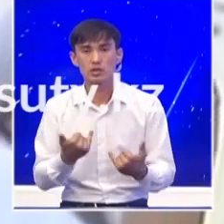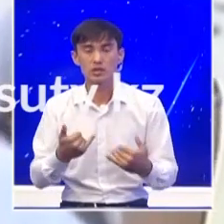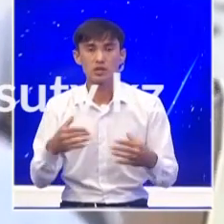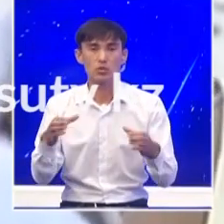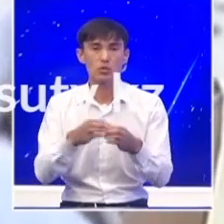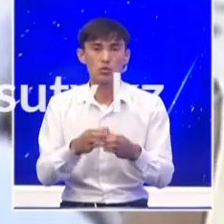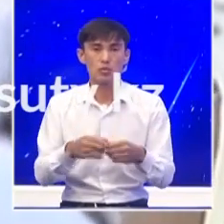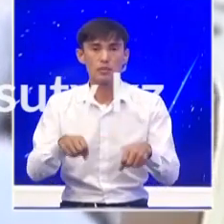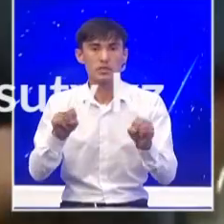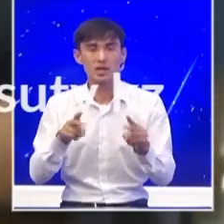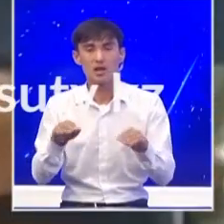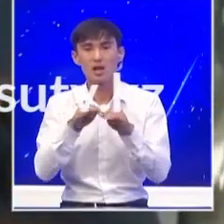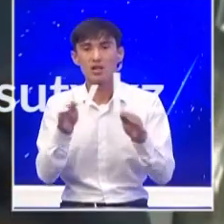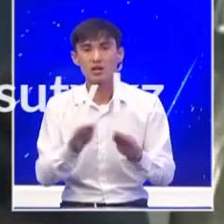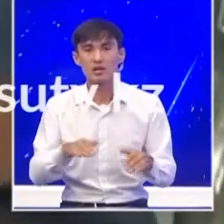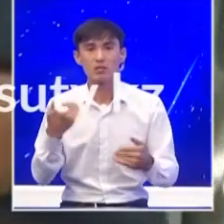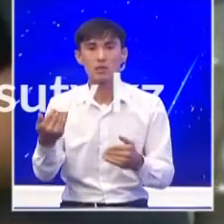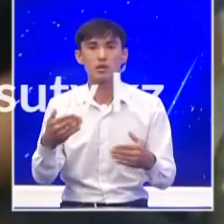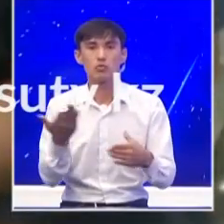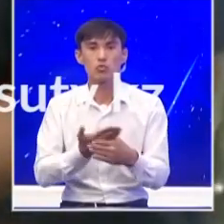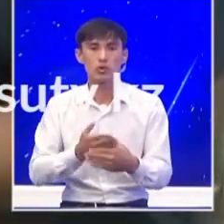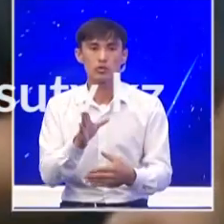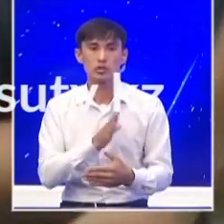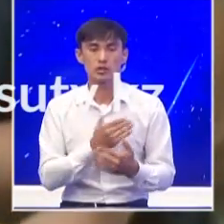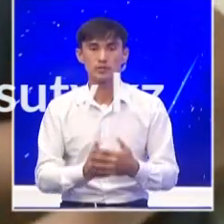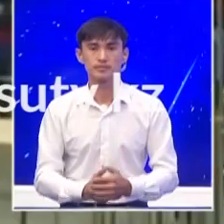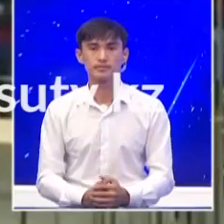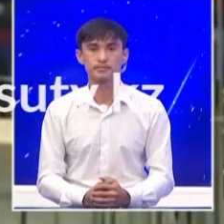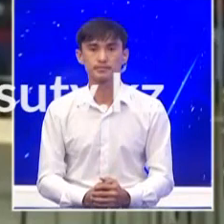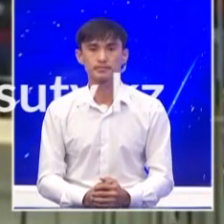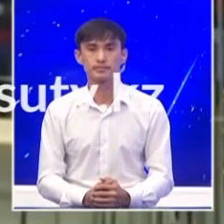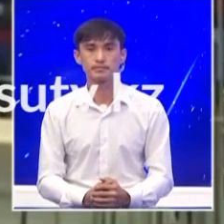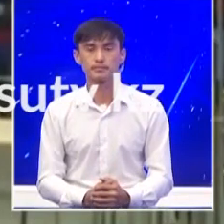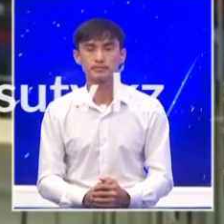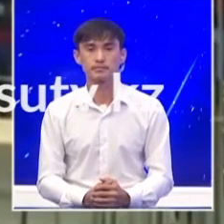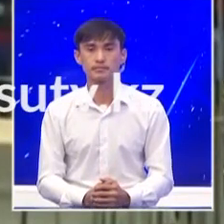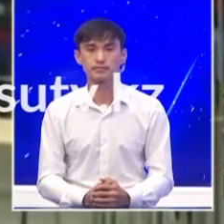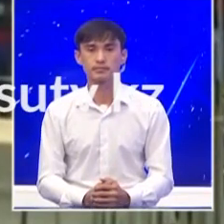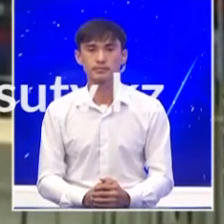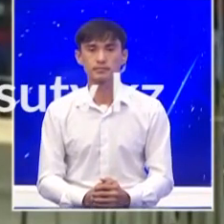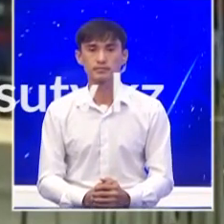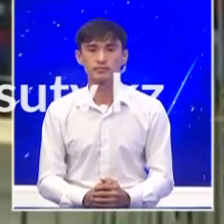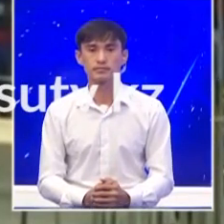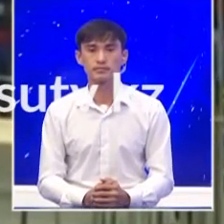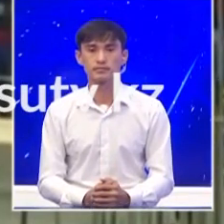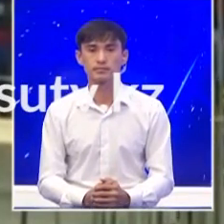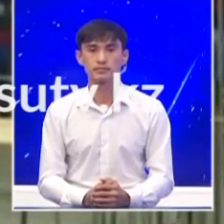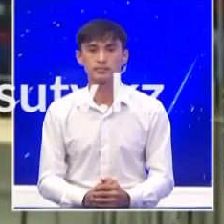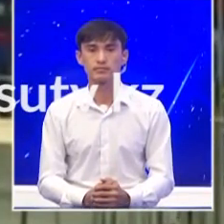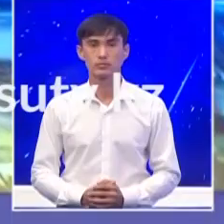арнайы лагерлерге барып, оларға көмек көрсетіп жатыр. Шахан жаңалықтарын ғаламтор ақпараттары негізінде дайындаған Аяулым